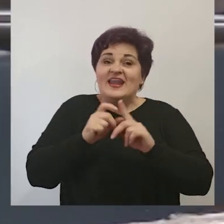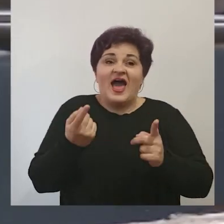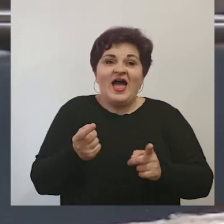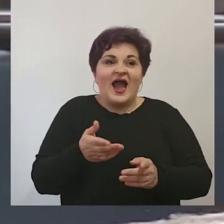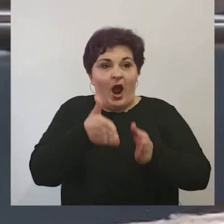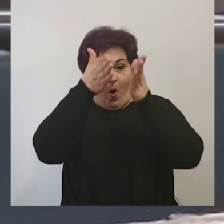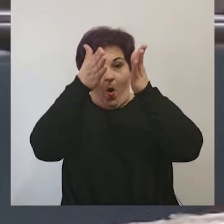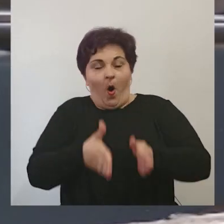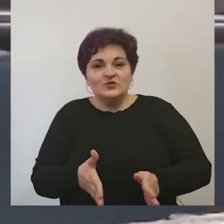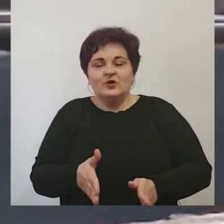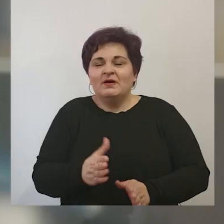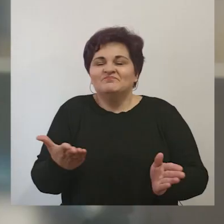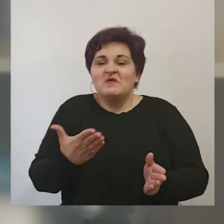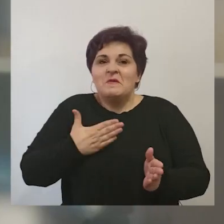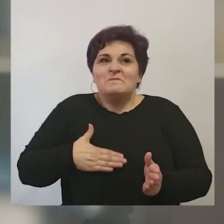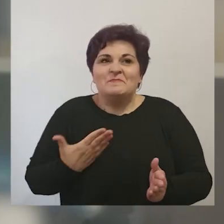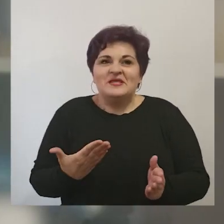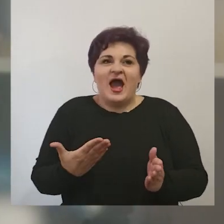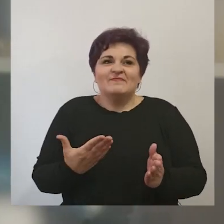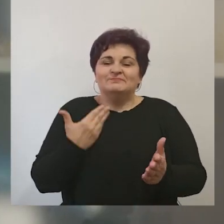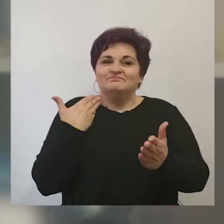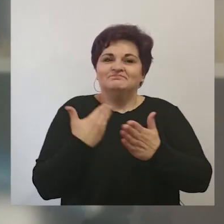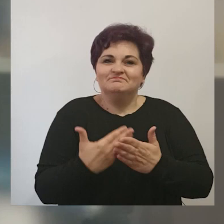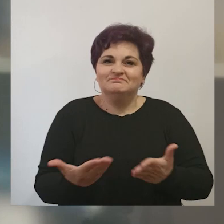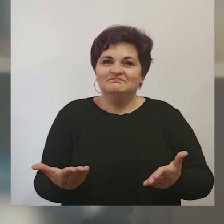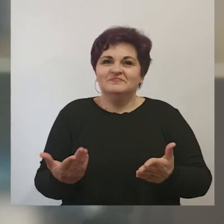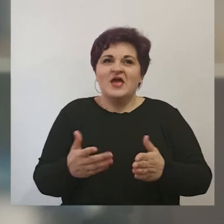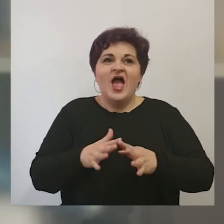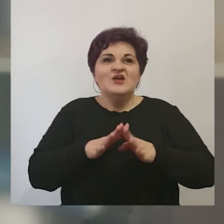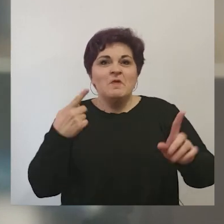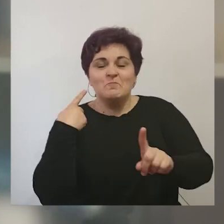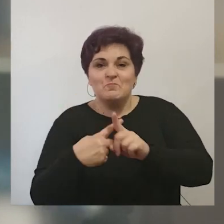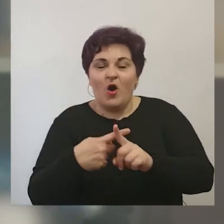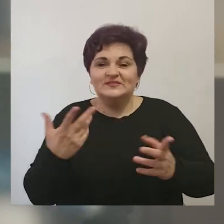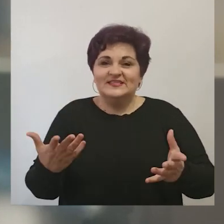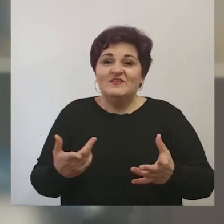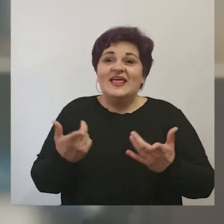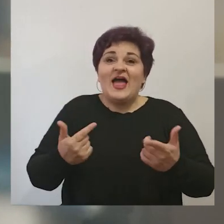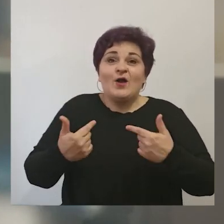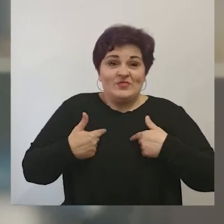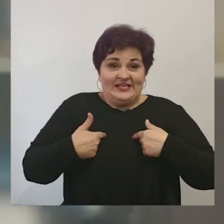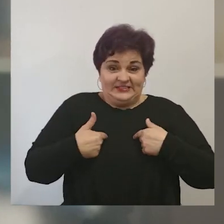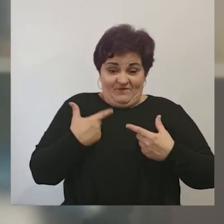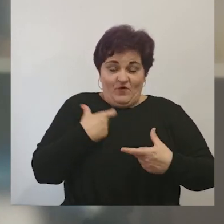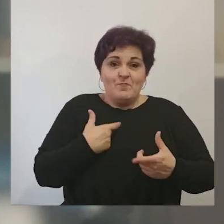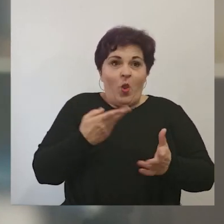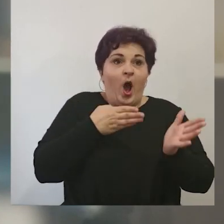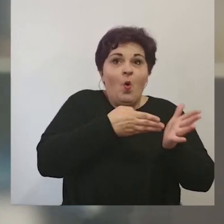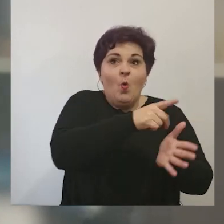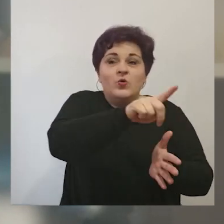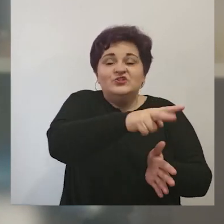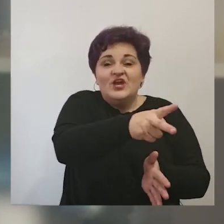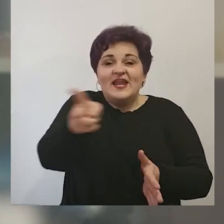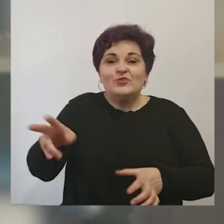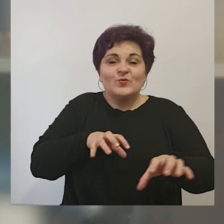je kao osoba izuzetno prijatna, susretljiva, širi pozitivnom energijom, tako da svojim primjerom utiče i